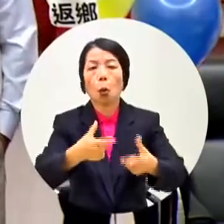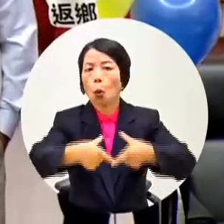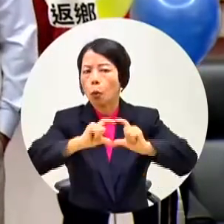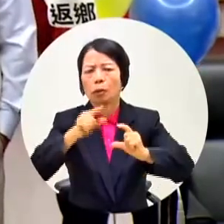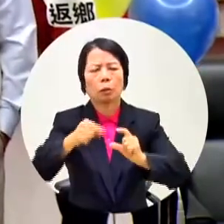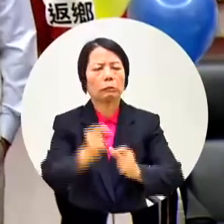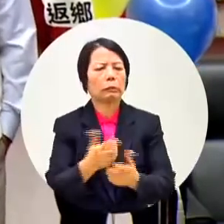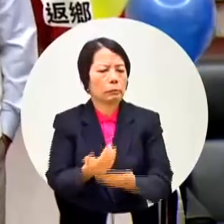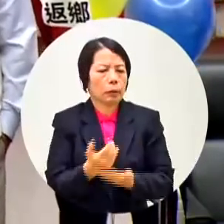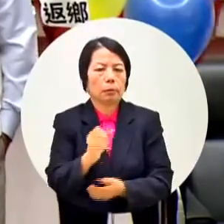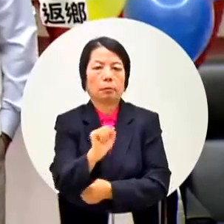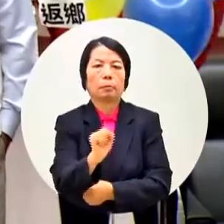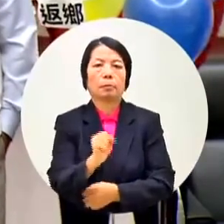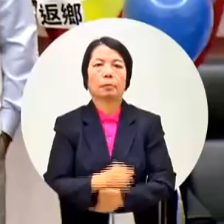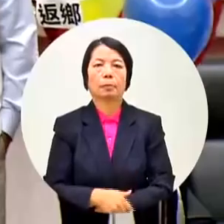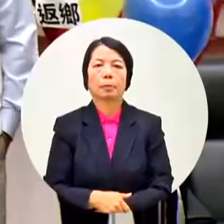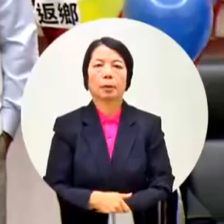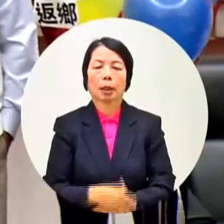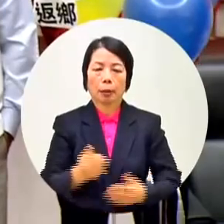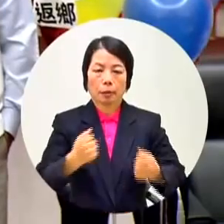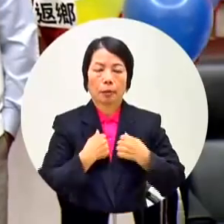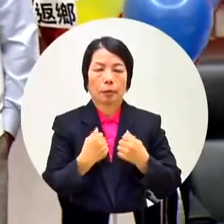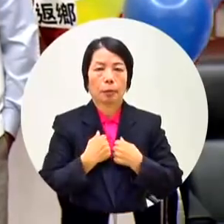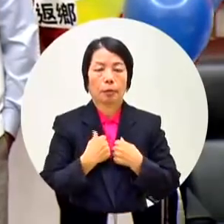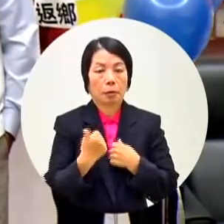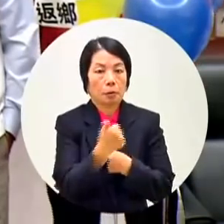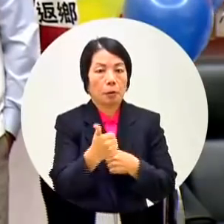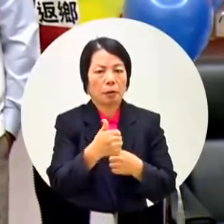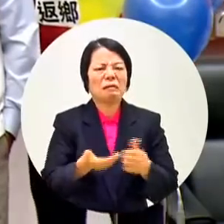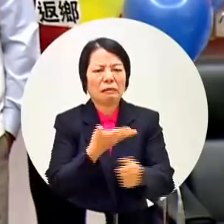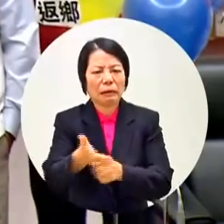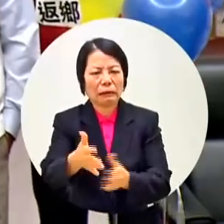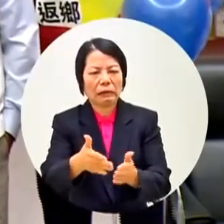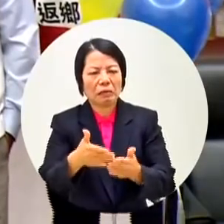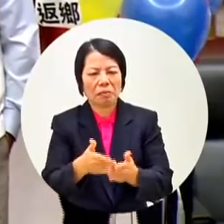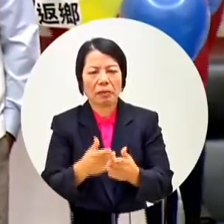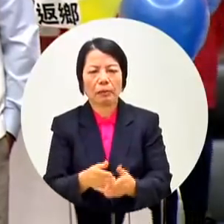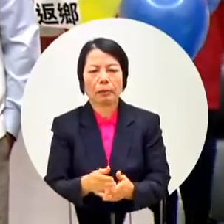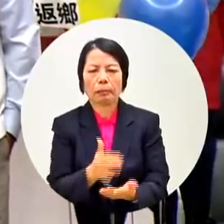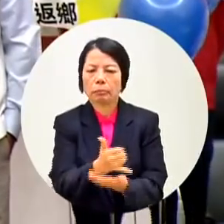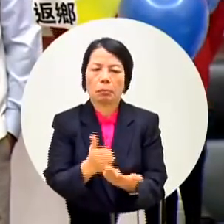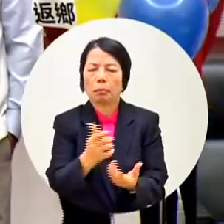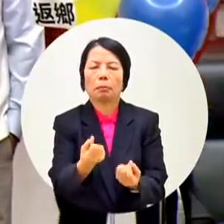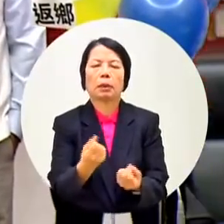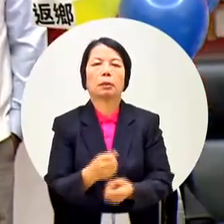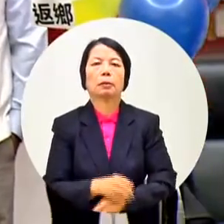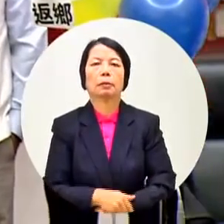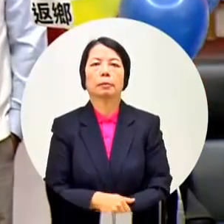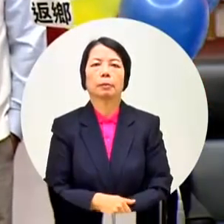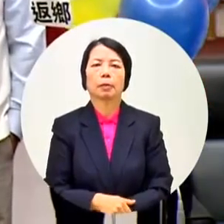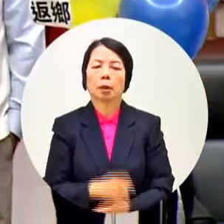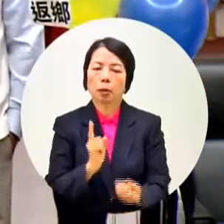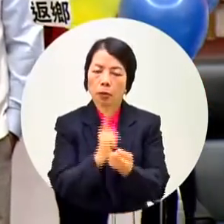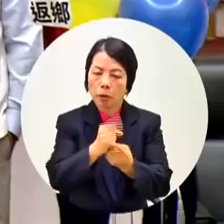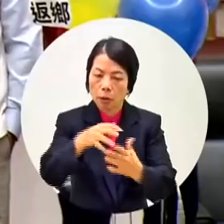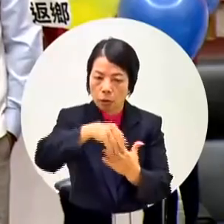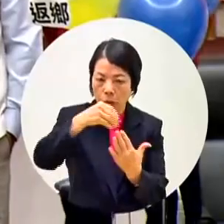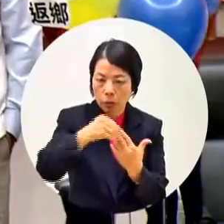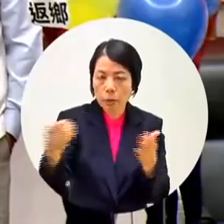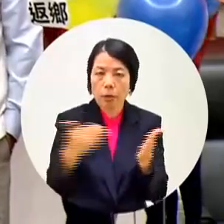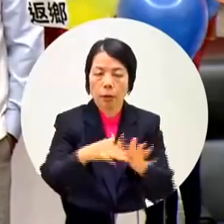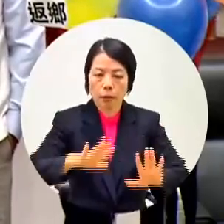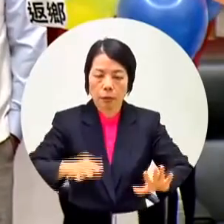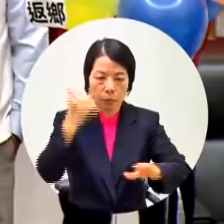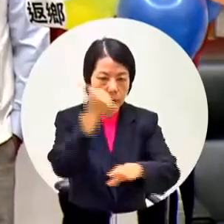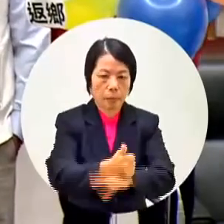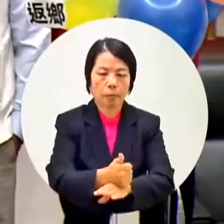空间了。好，刷来下一个，市长啊，我伫你选举到甲当选了后吼，你开足济啦，啊，